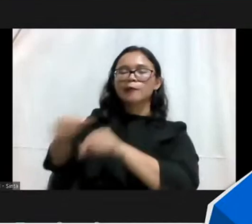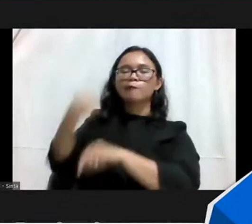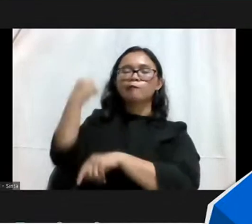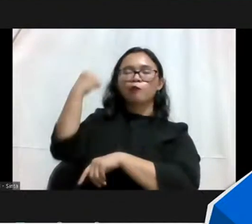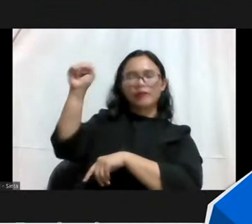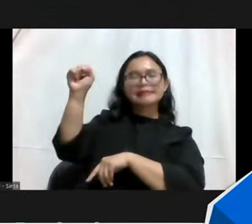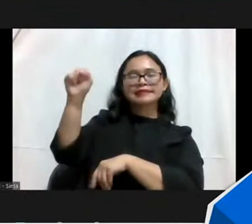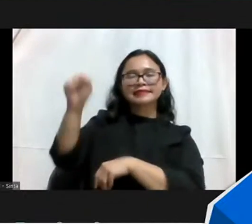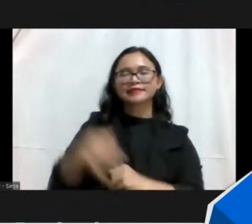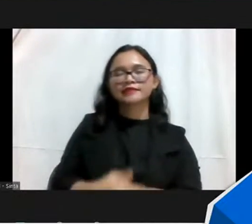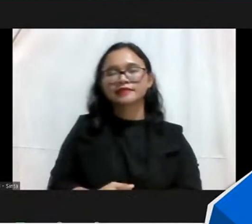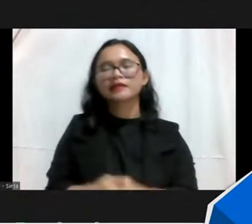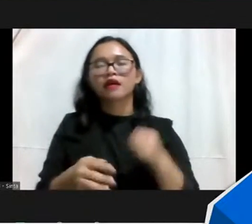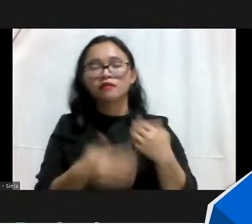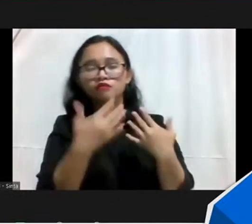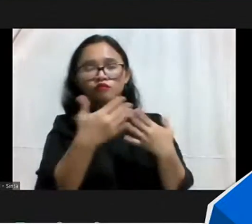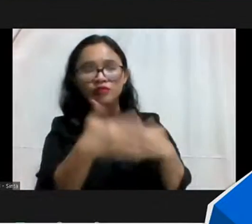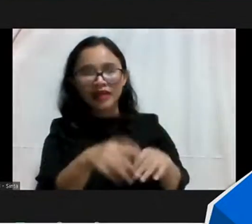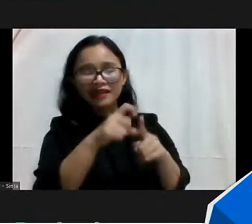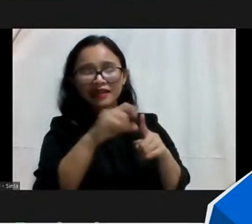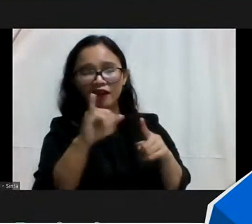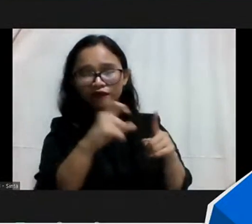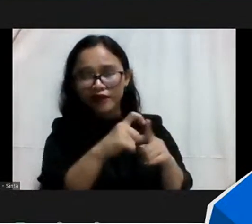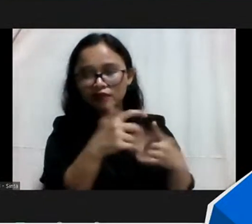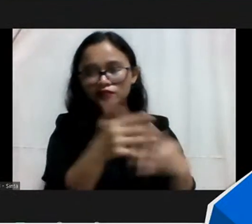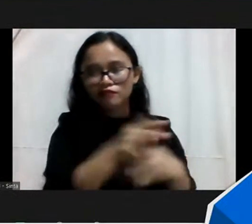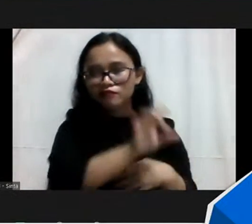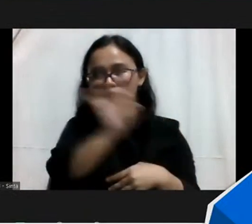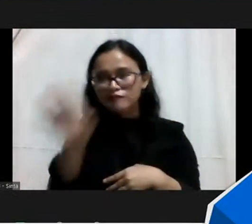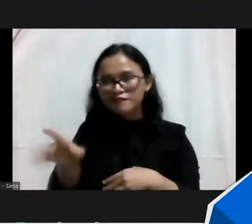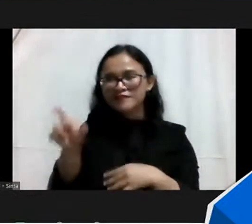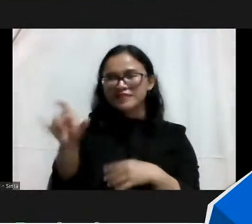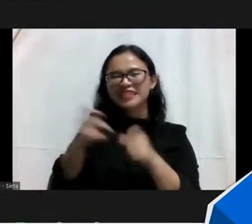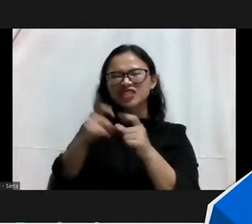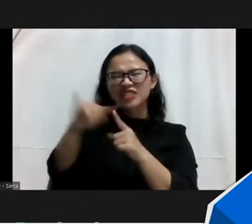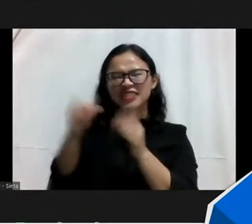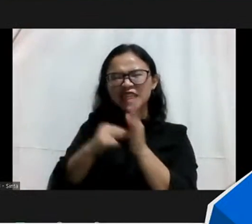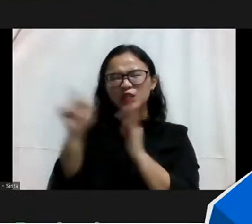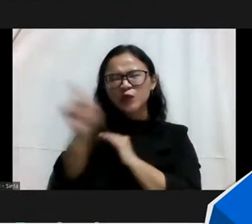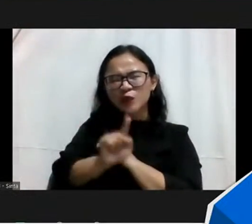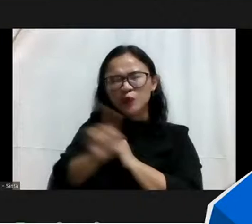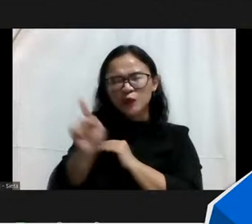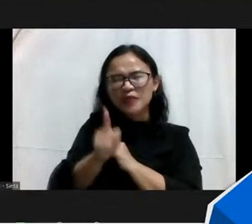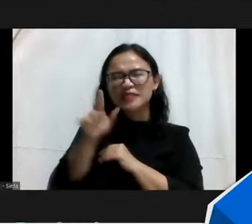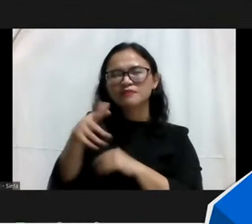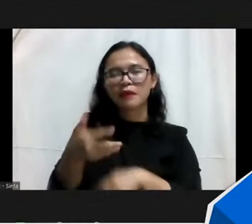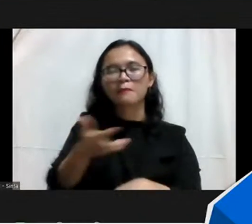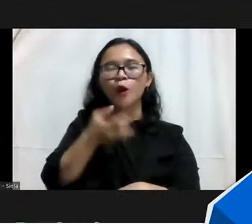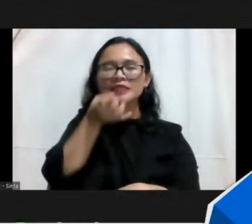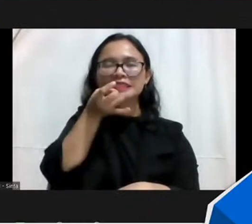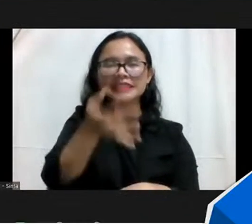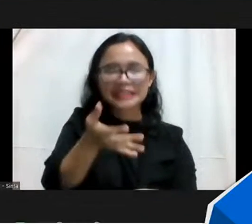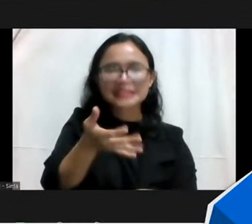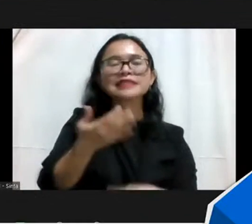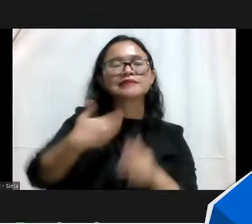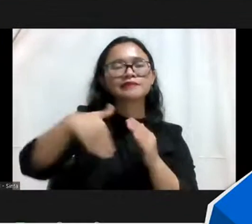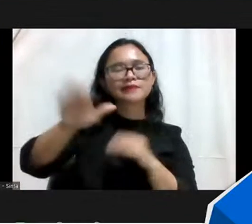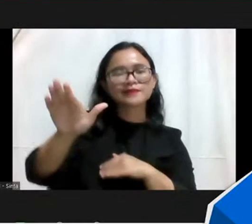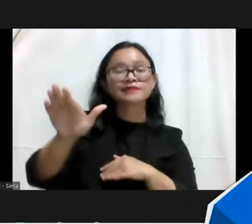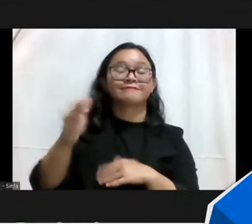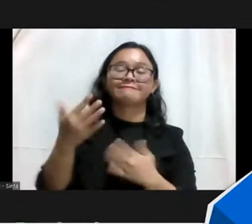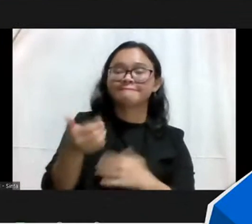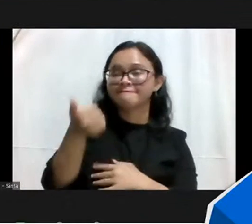ke Pak David mungkin bisa ke Ibu Kristin dulu karena saya barusan dikabari Bu Kristin mungkin akan meninggalkan ruangan ini dalam waktu dekat